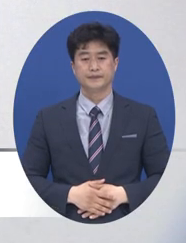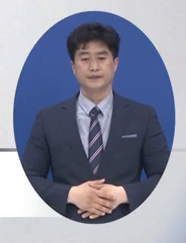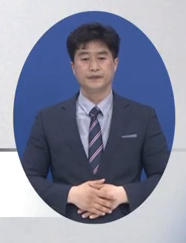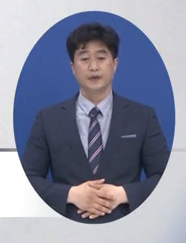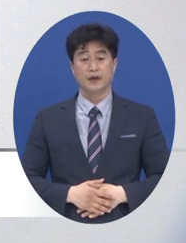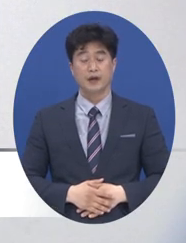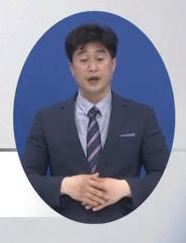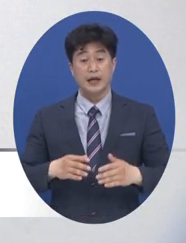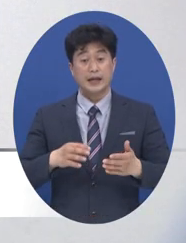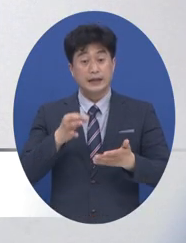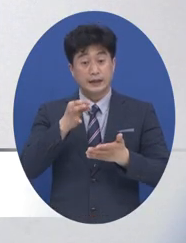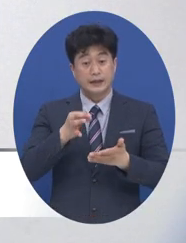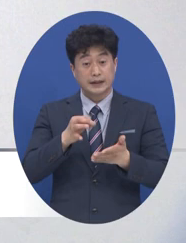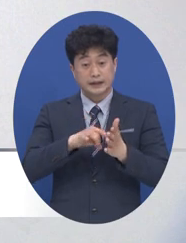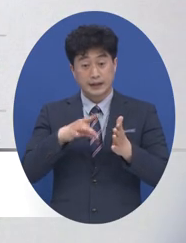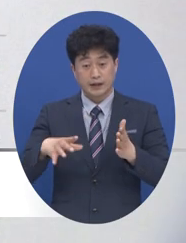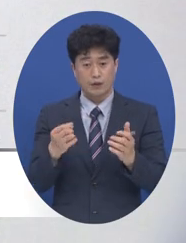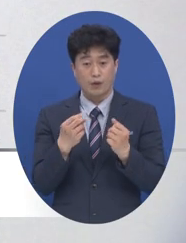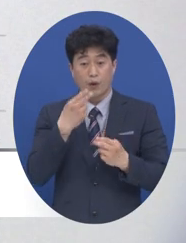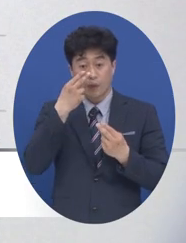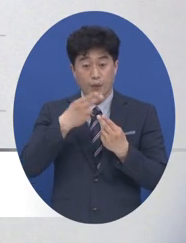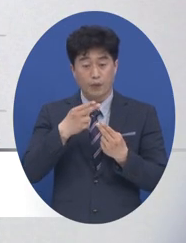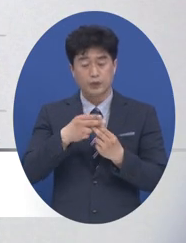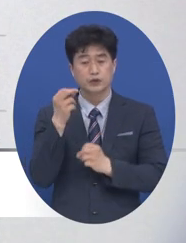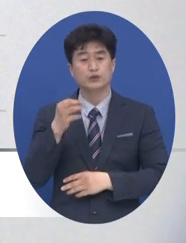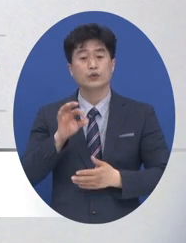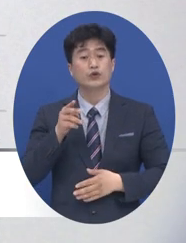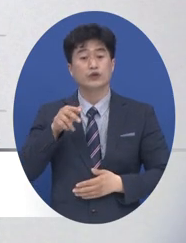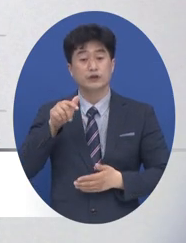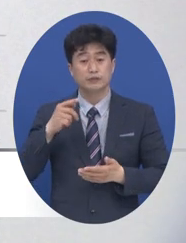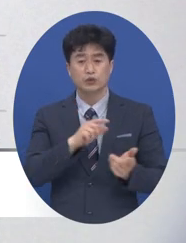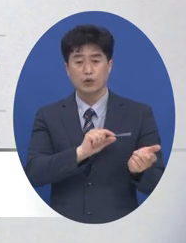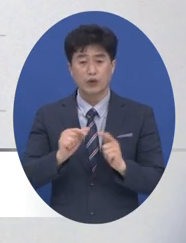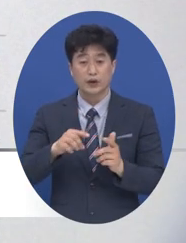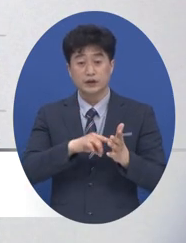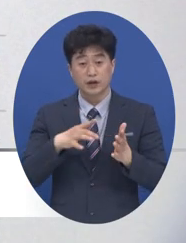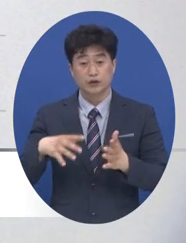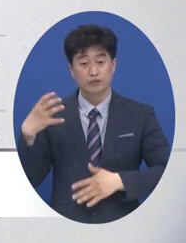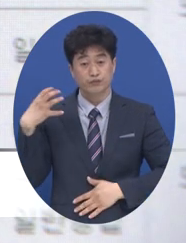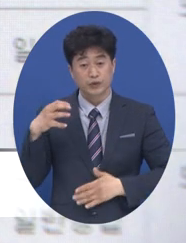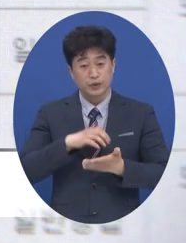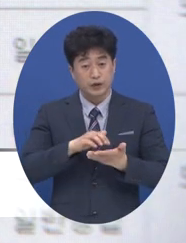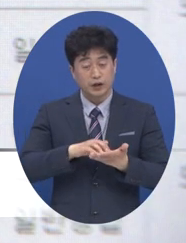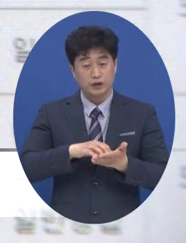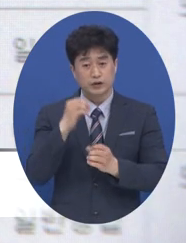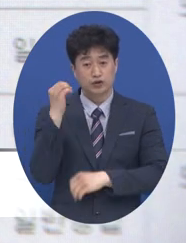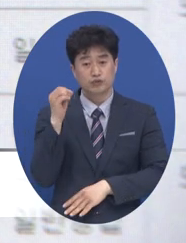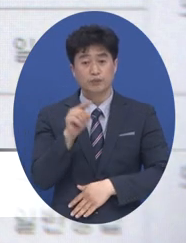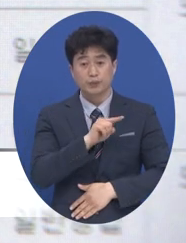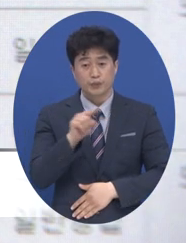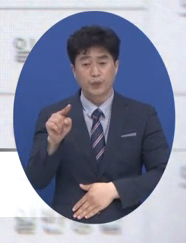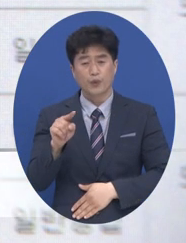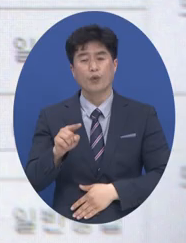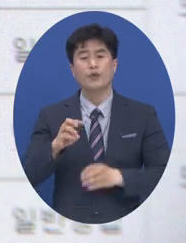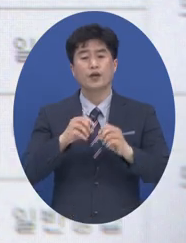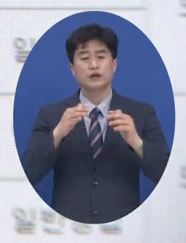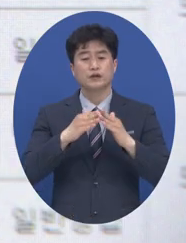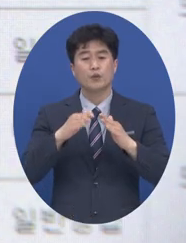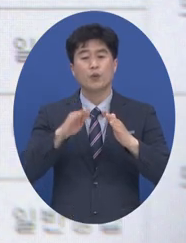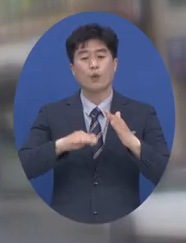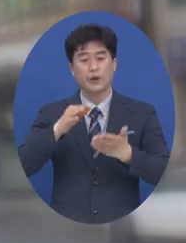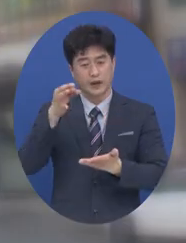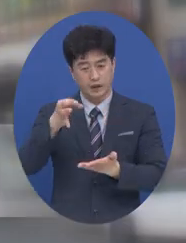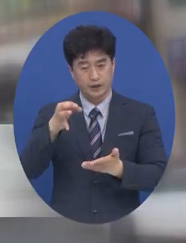재산세와 건강보험 며 기초연금 등 각종 세금과 부담금을 산정할 때 기준으로 삼는 게 부동산 공시 가격